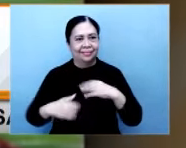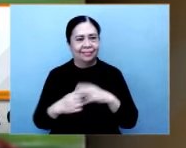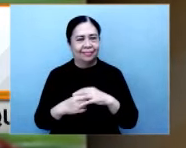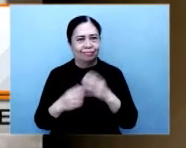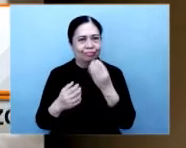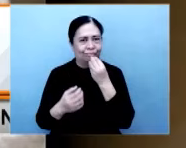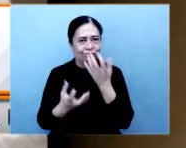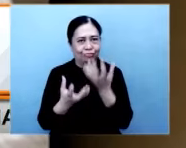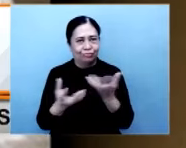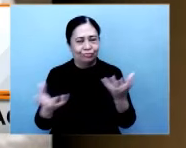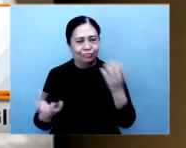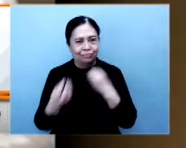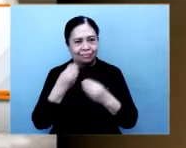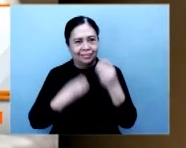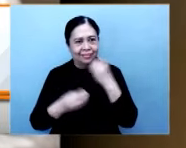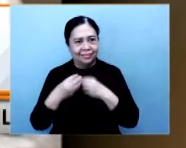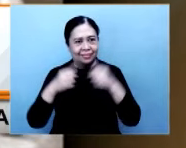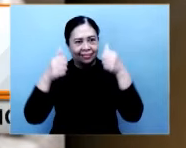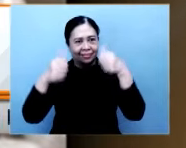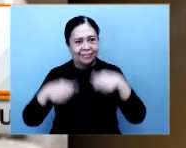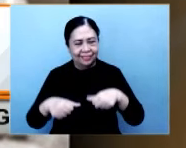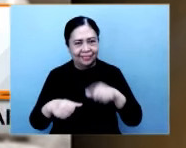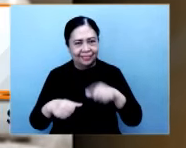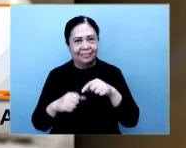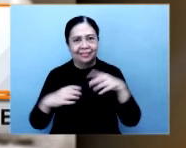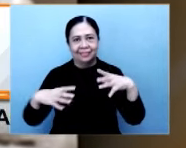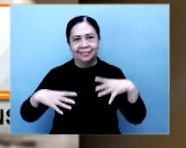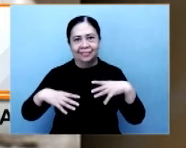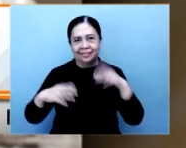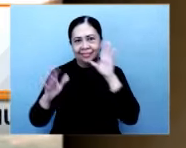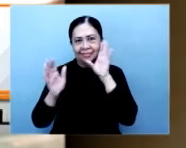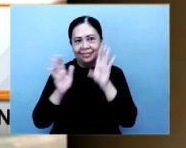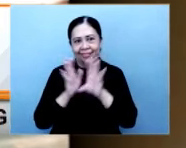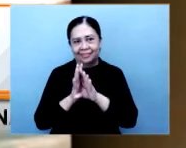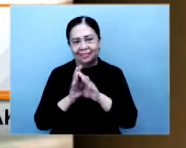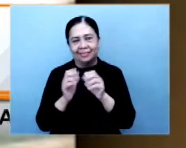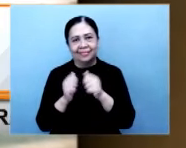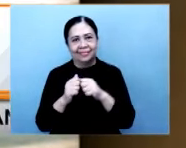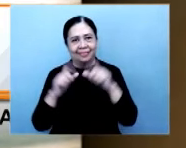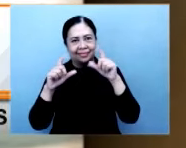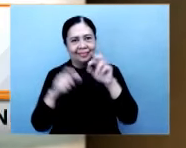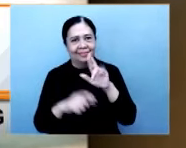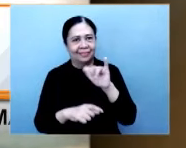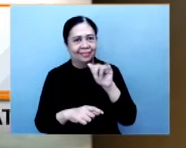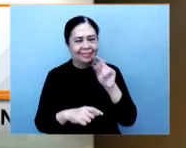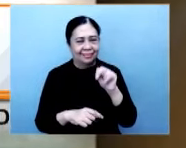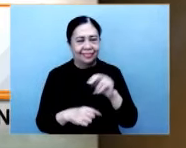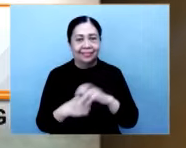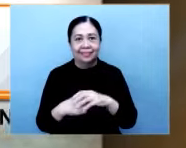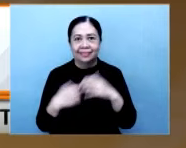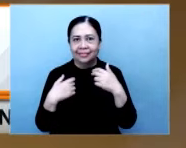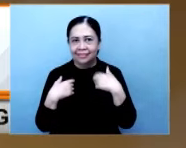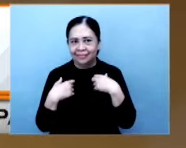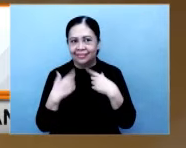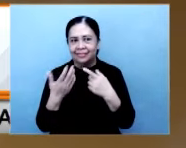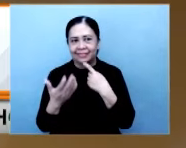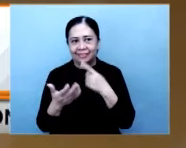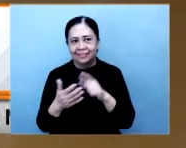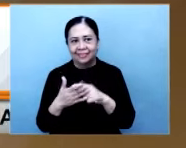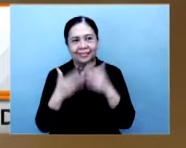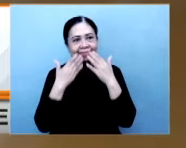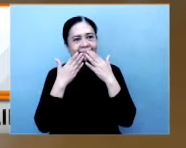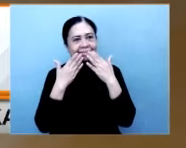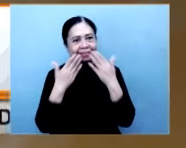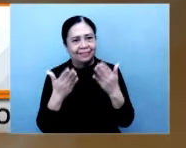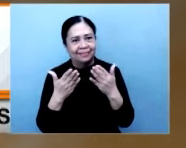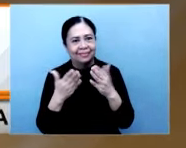fight. Ipinost pa ni Angge ang vacation picture sila na kuha ni Ryan. May pahapyaw pang thank you sa